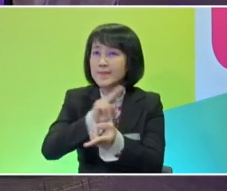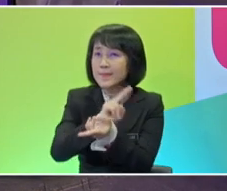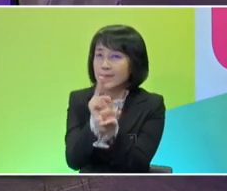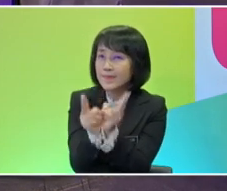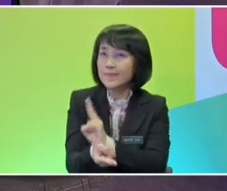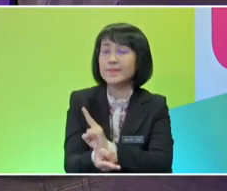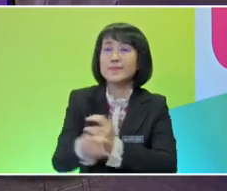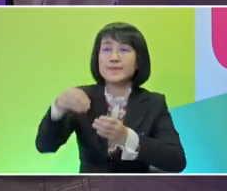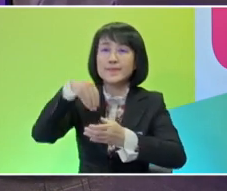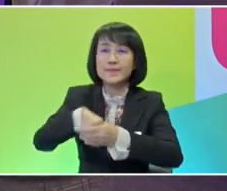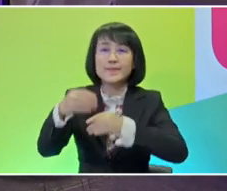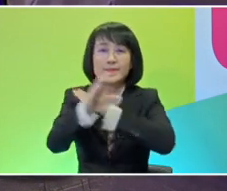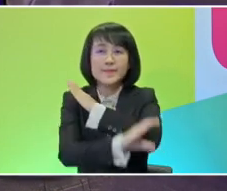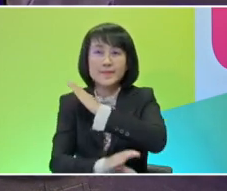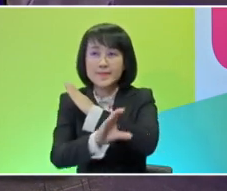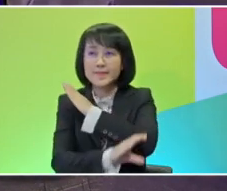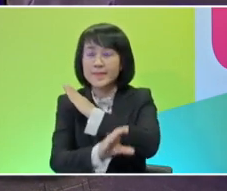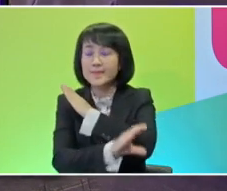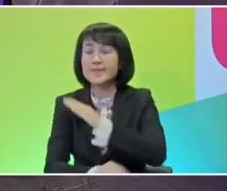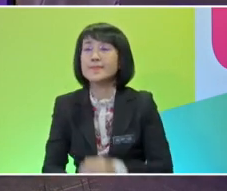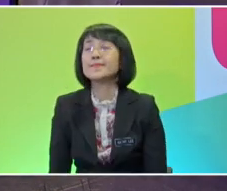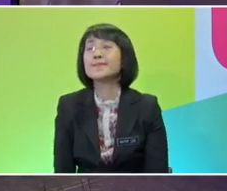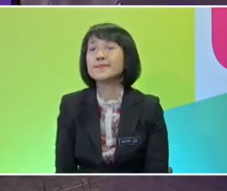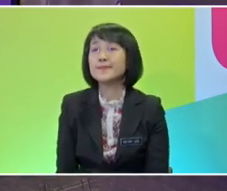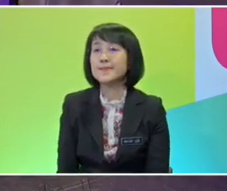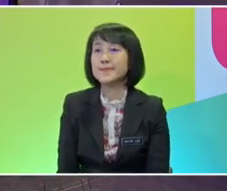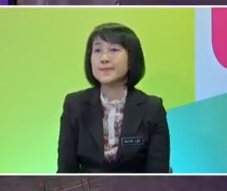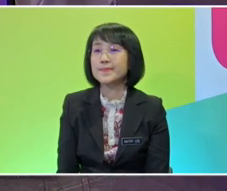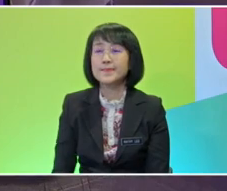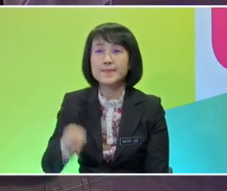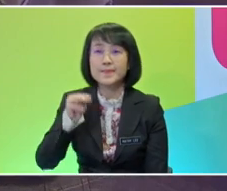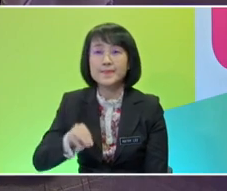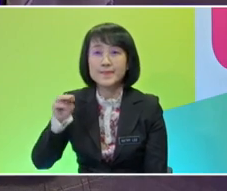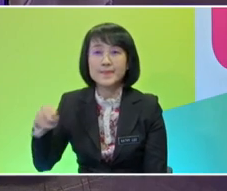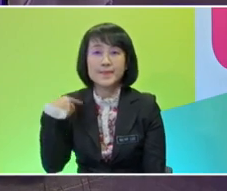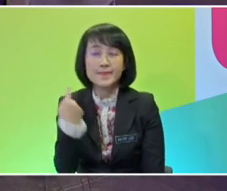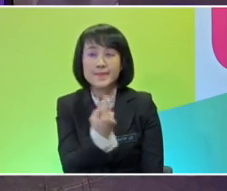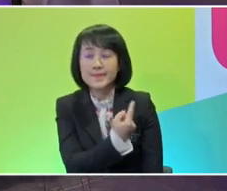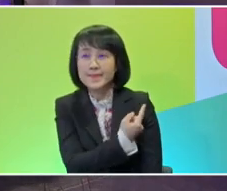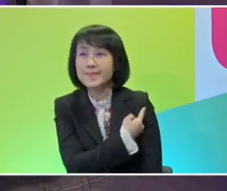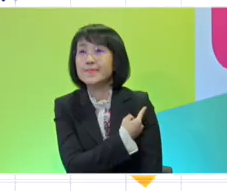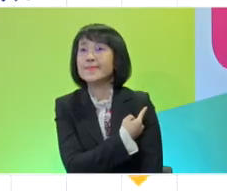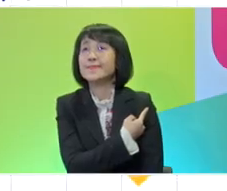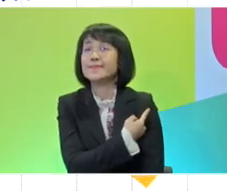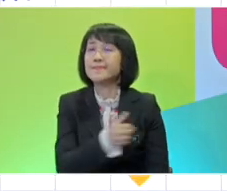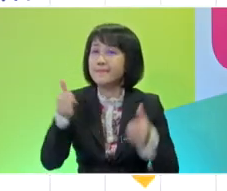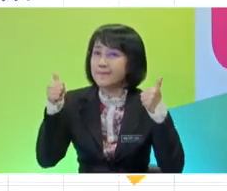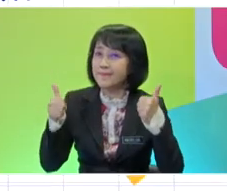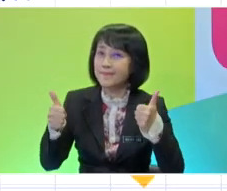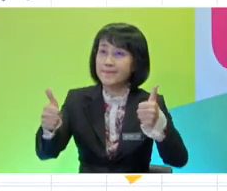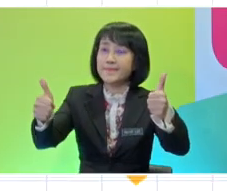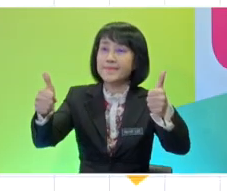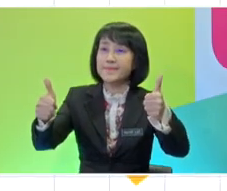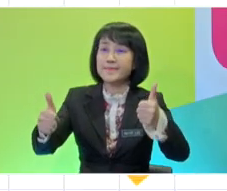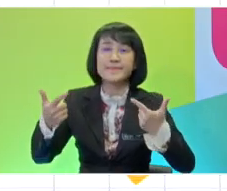prestasi murid-murid kita pada hari ini cego prestasi murid kita ini saya ikatkan memang terbaik dan